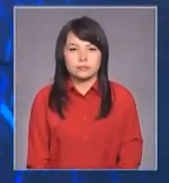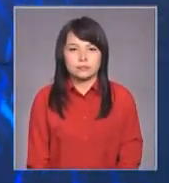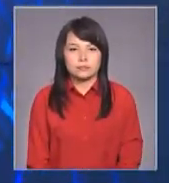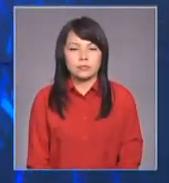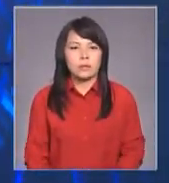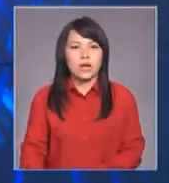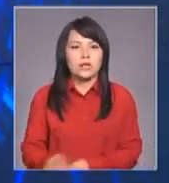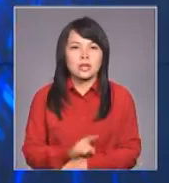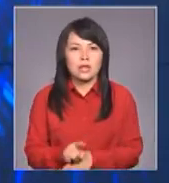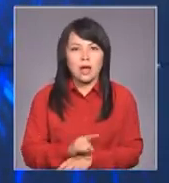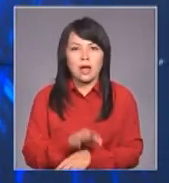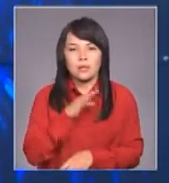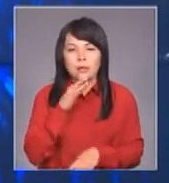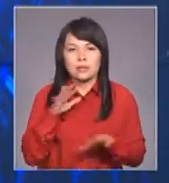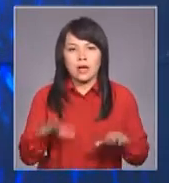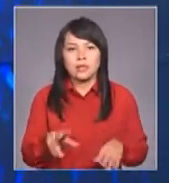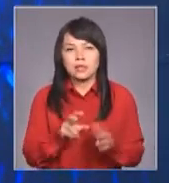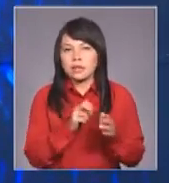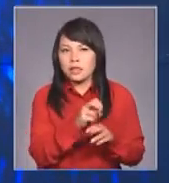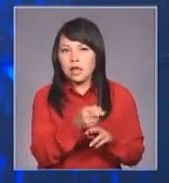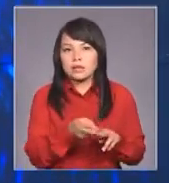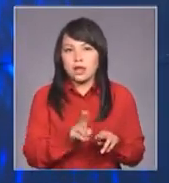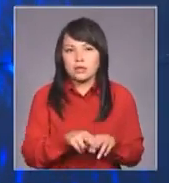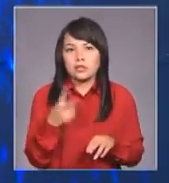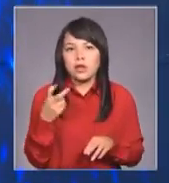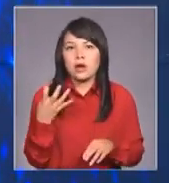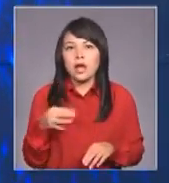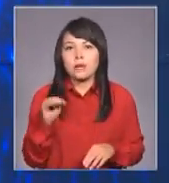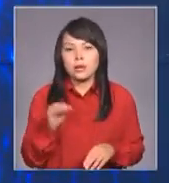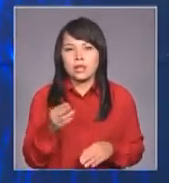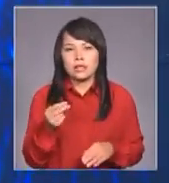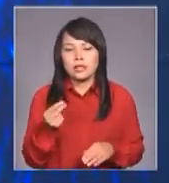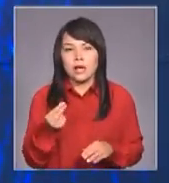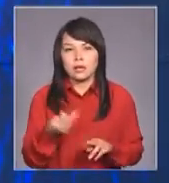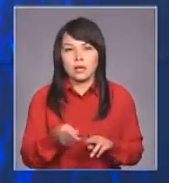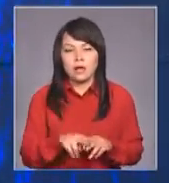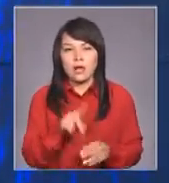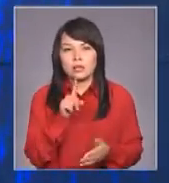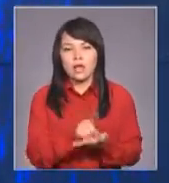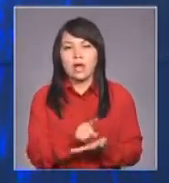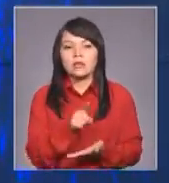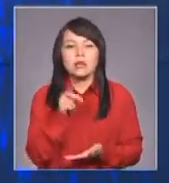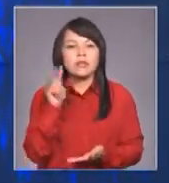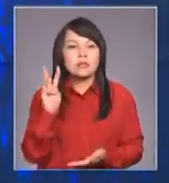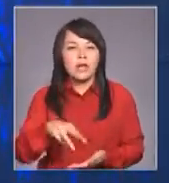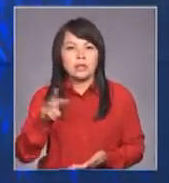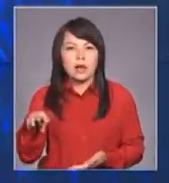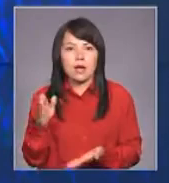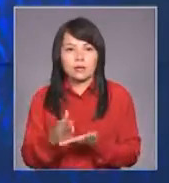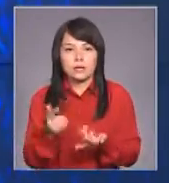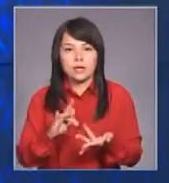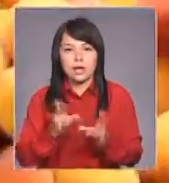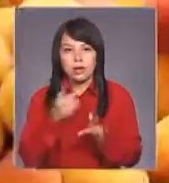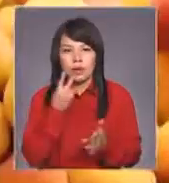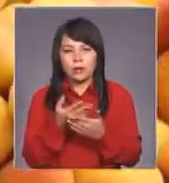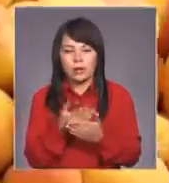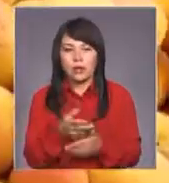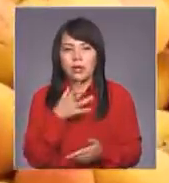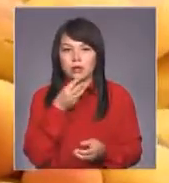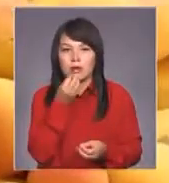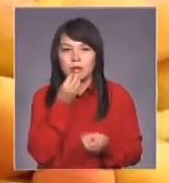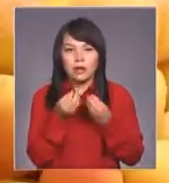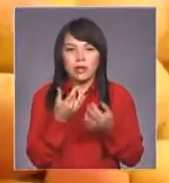Тышқан кезіп жүрген сауда орталығына 240 мың теңге көлемінде айыппұл салынды. Ғаламтор беттерінде өрік кеміріп